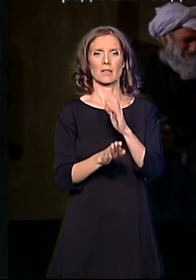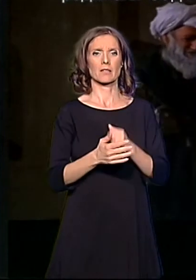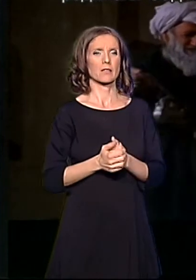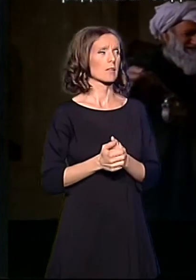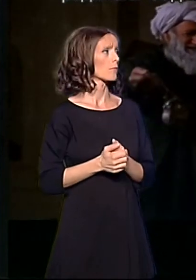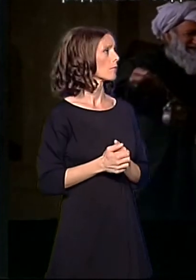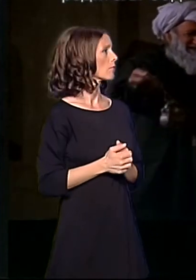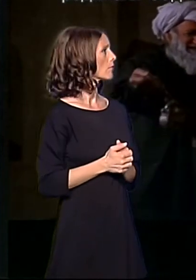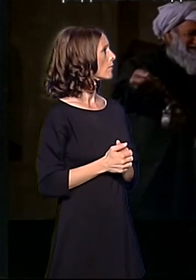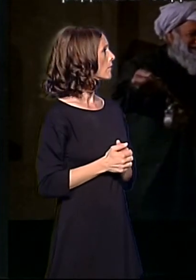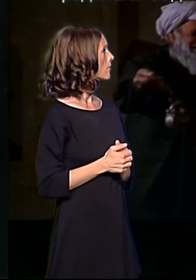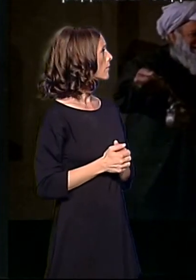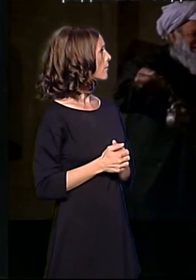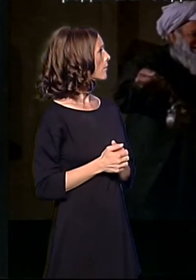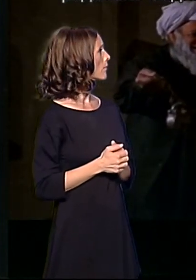Koš kone?